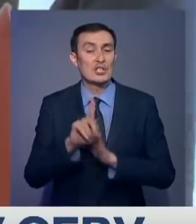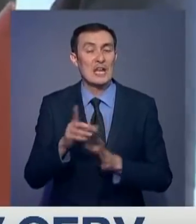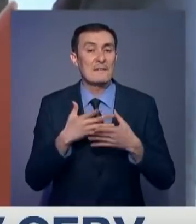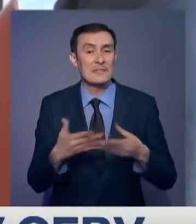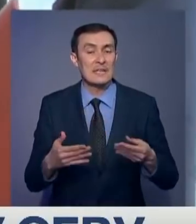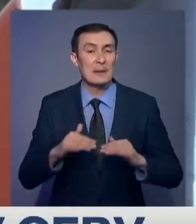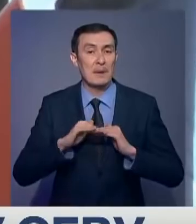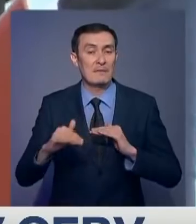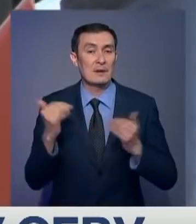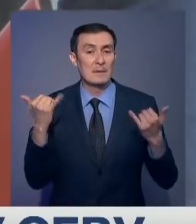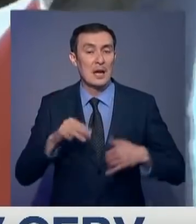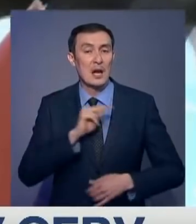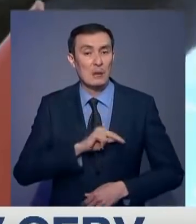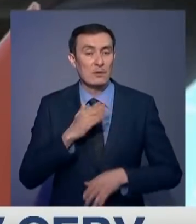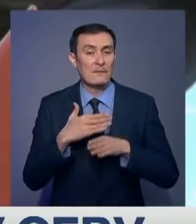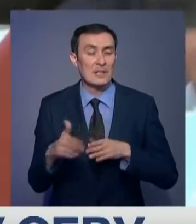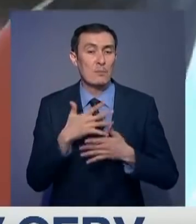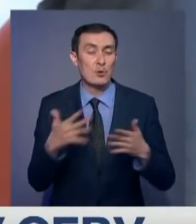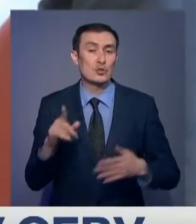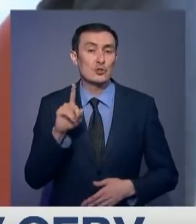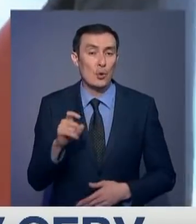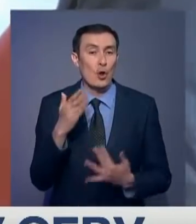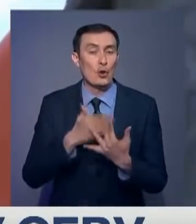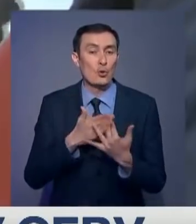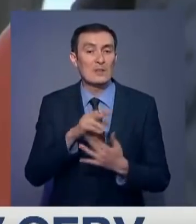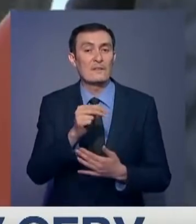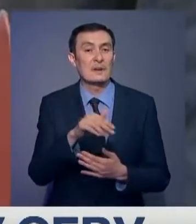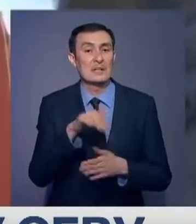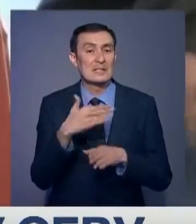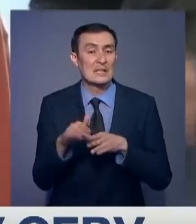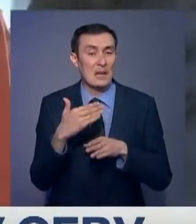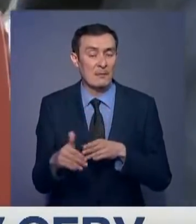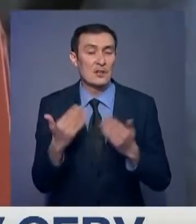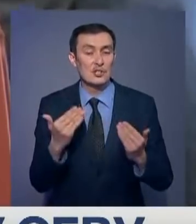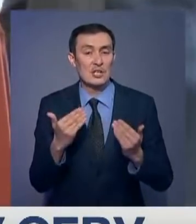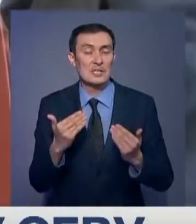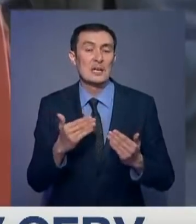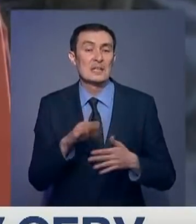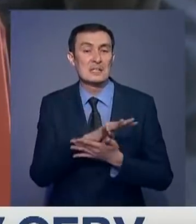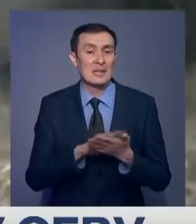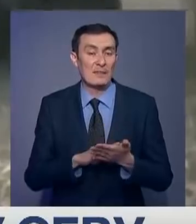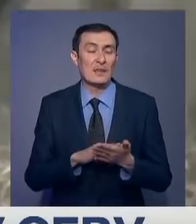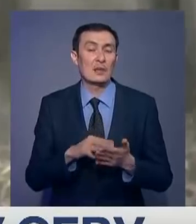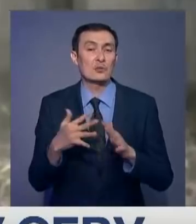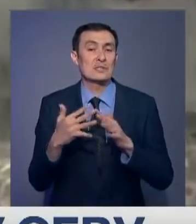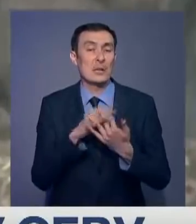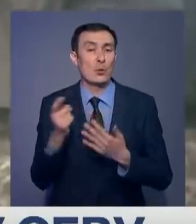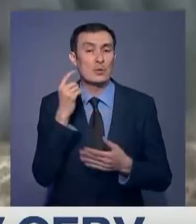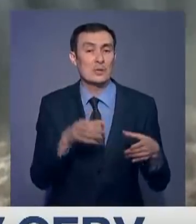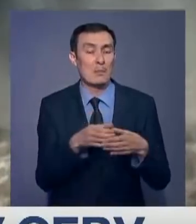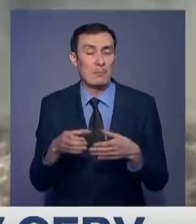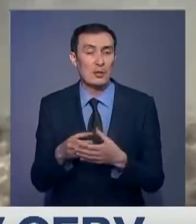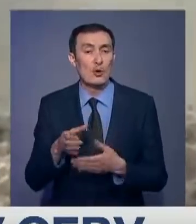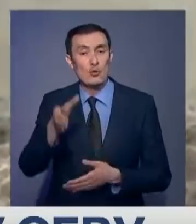началу весенне-полевых работ будет выделено свыше 100 льготных займов. Сейчас принимаются заявки от сельхозтоваропроизводителей.